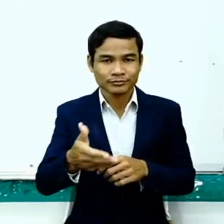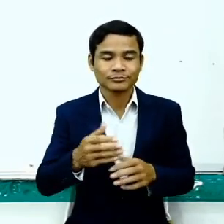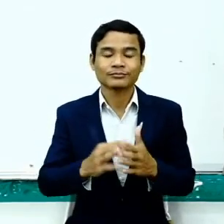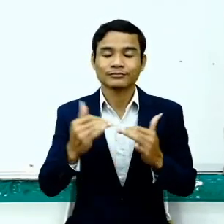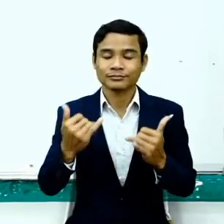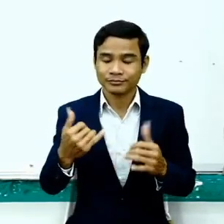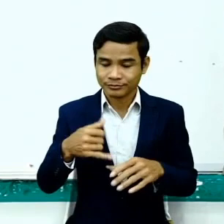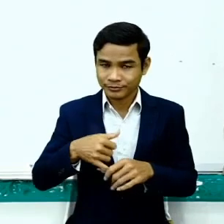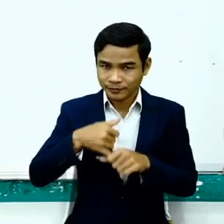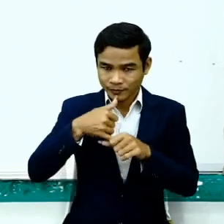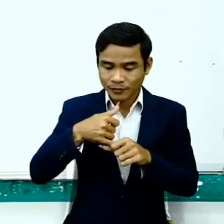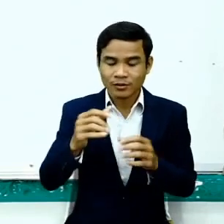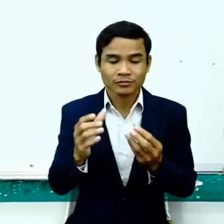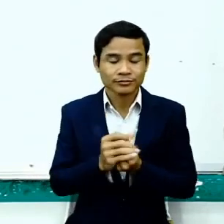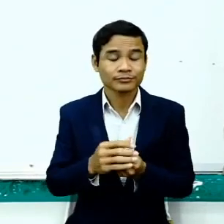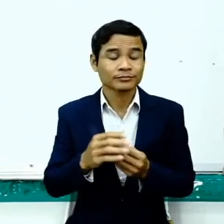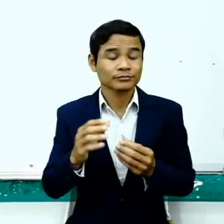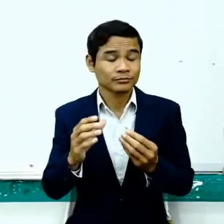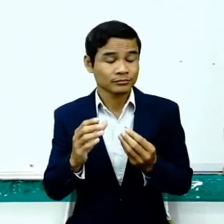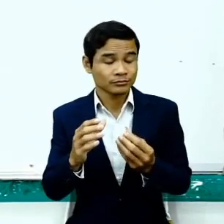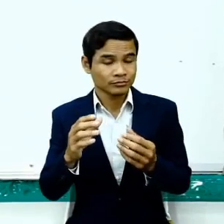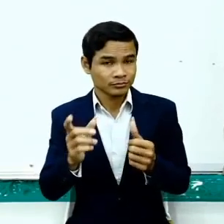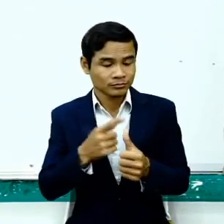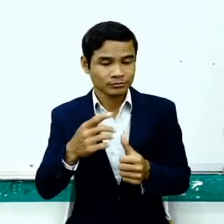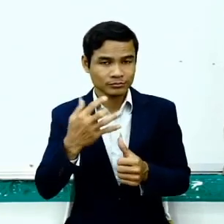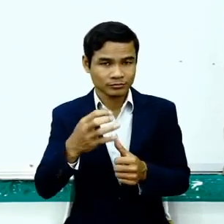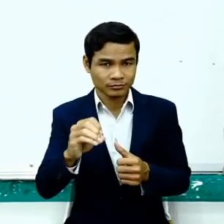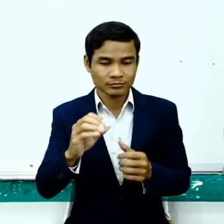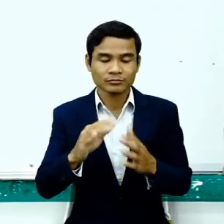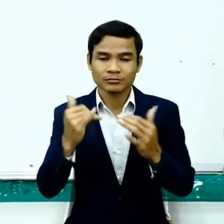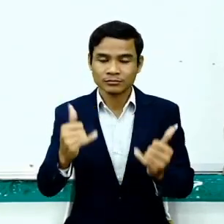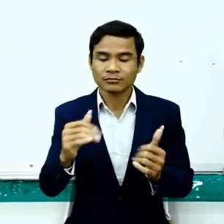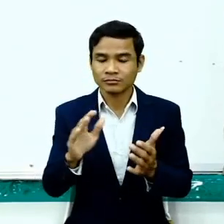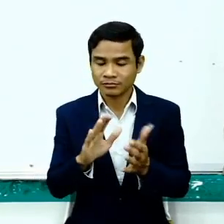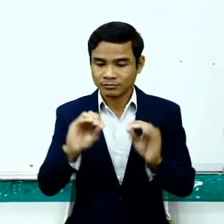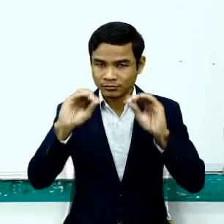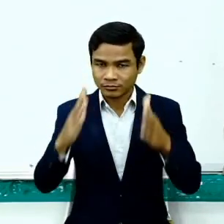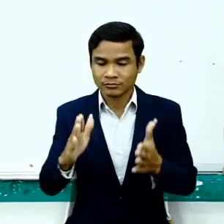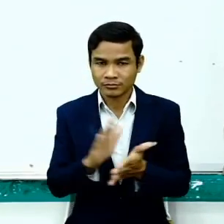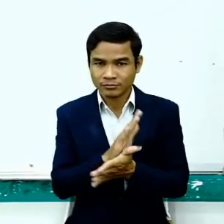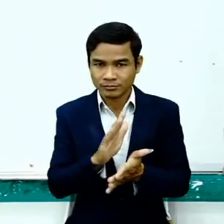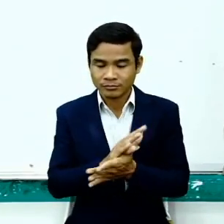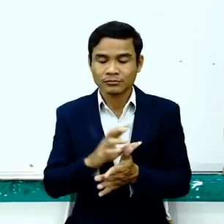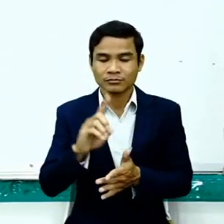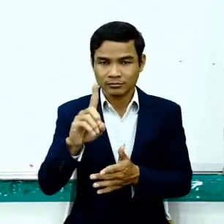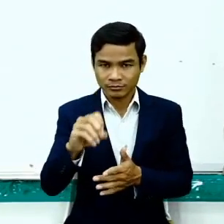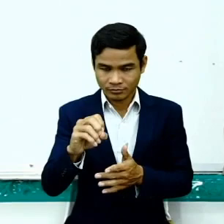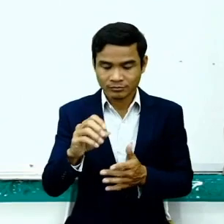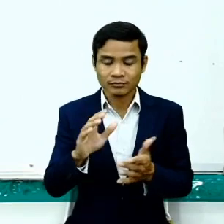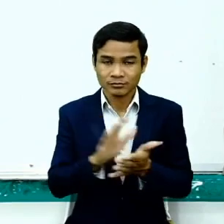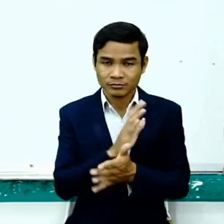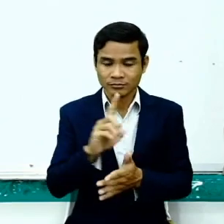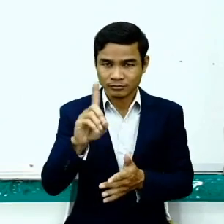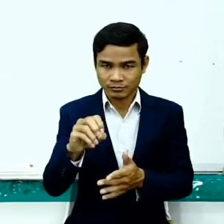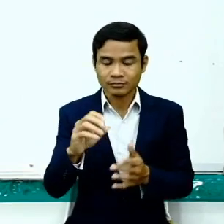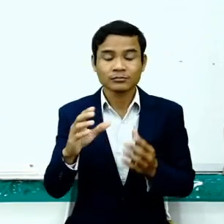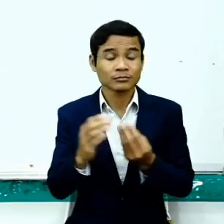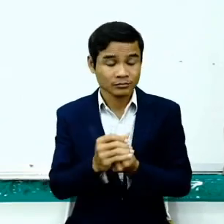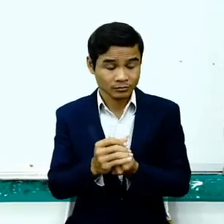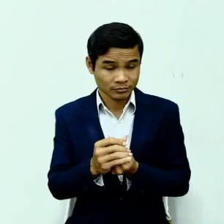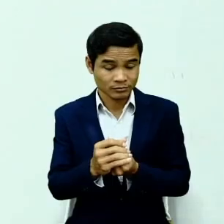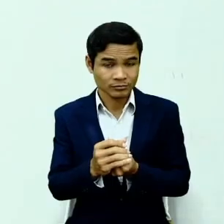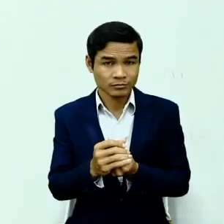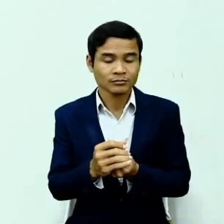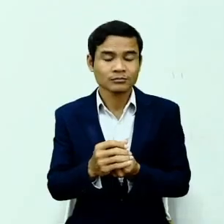bằng phong bớt chùm đầm bố nè kia miên chùm nôn chật sập. Chà chắc nè khu miên bằng tia. Chà bằng tia bọp nè con á. Chà chùm nôn.